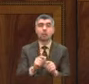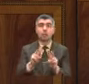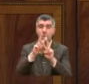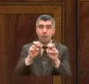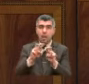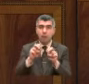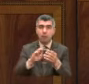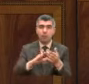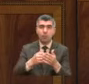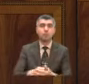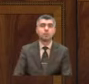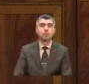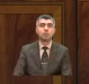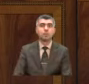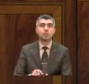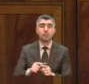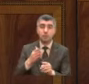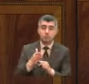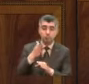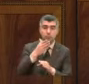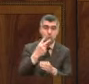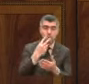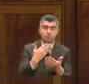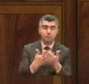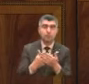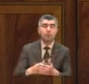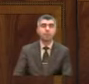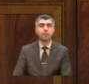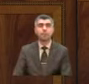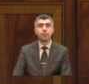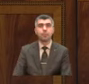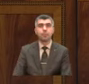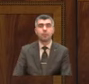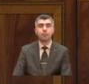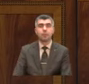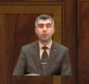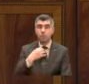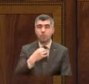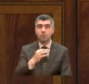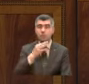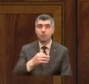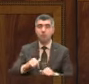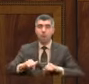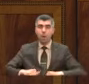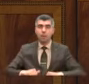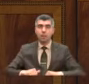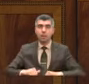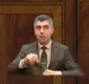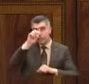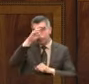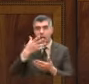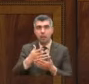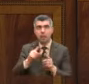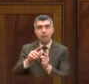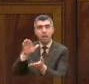التقصي او المهام اللي قمت بها، يعني لا انا اللي هو ملتزم به القطاع ديال الطاقه قمنا به، قلت لنا